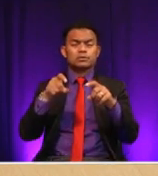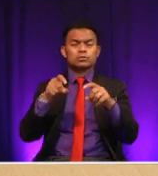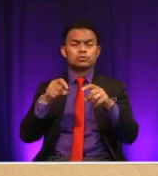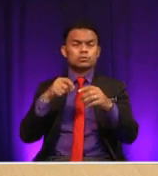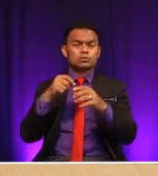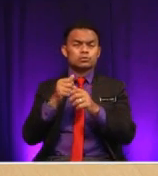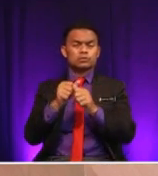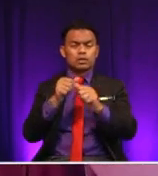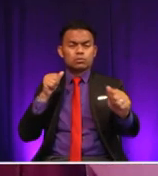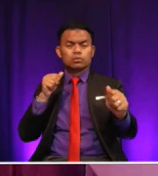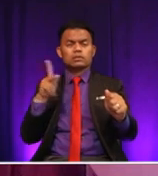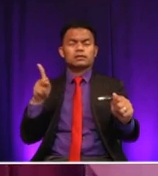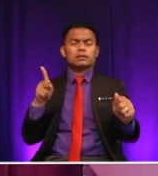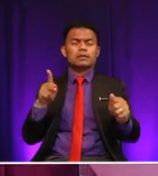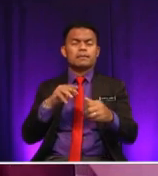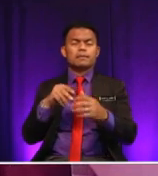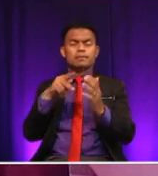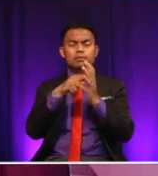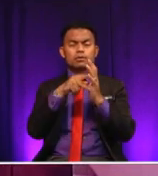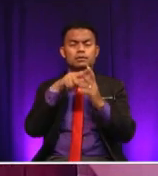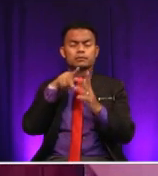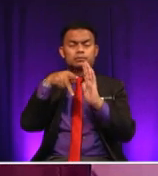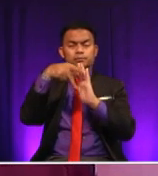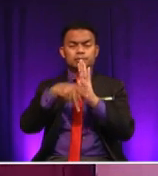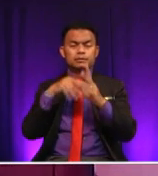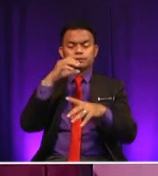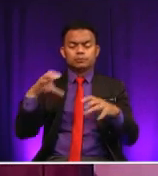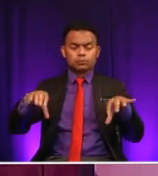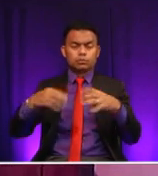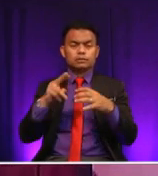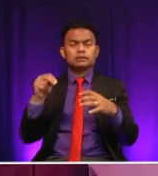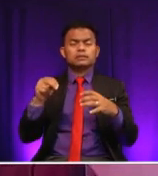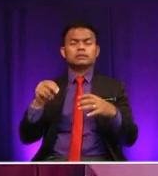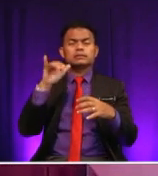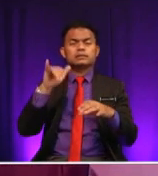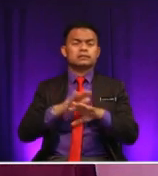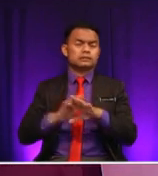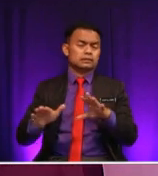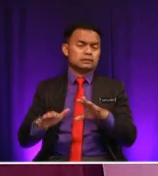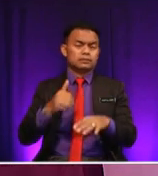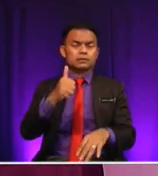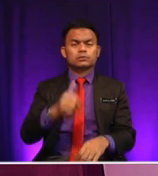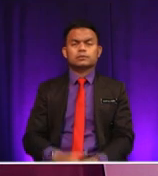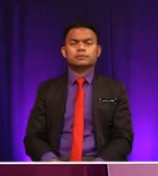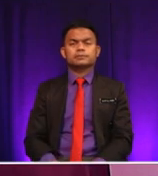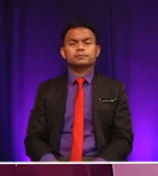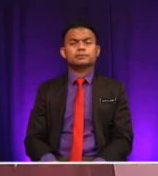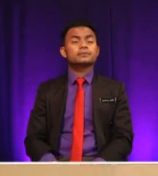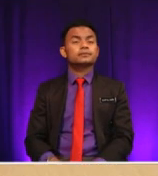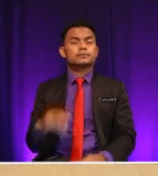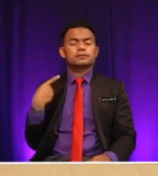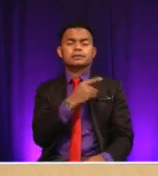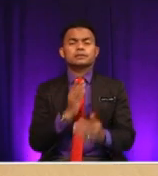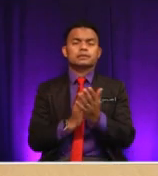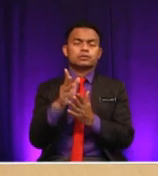perlu Oke kita teruskan lagi hukuman bagi orang berdosa dengan tiada memandang bangsa Apa maksudnya